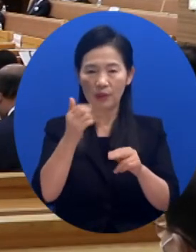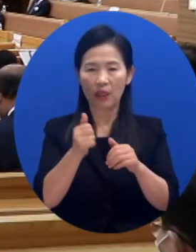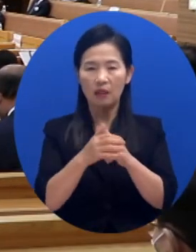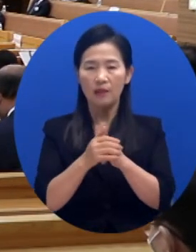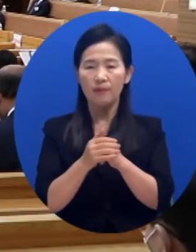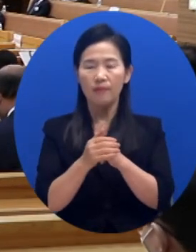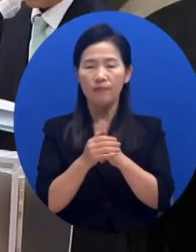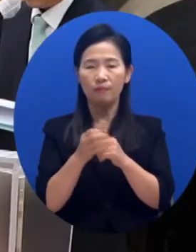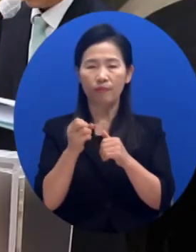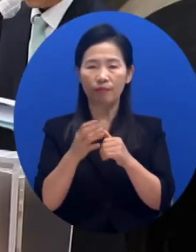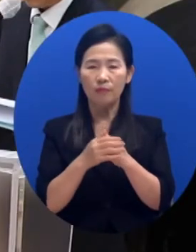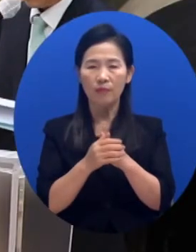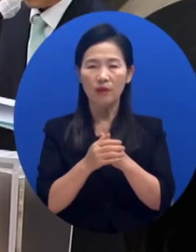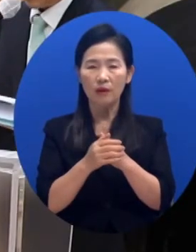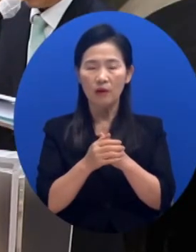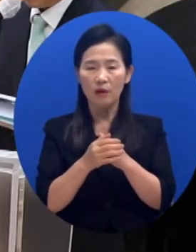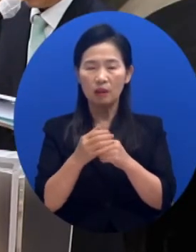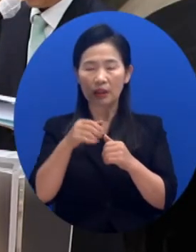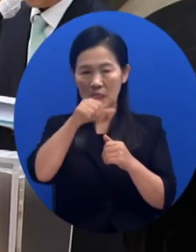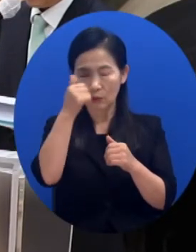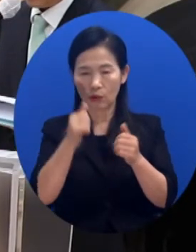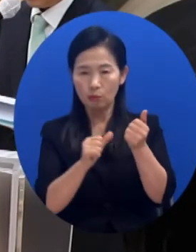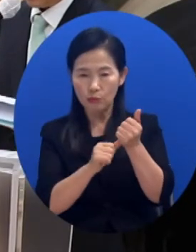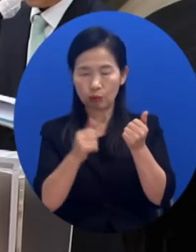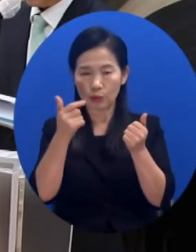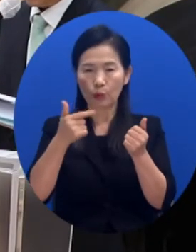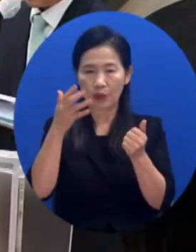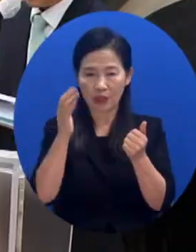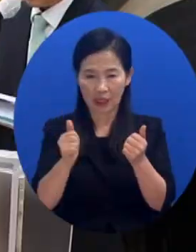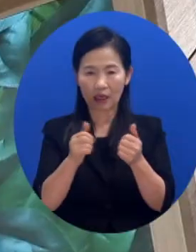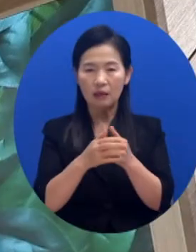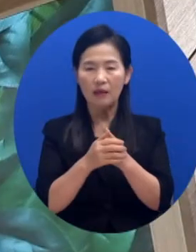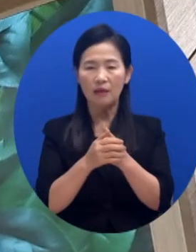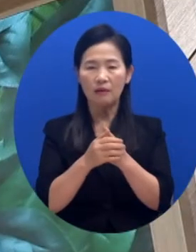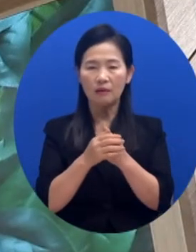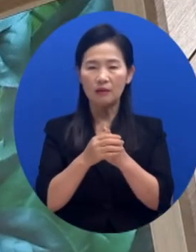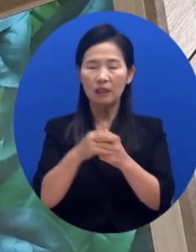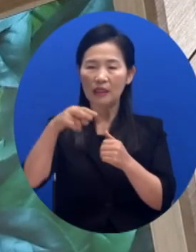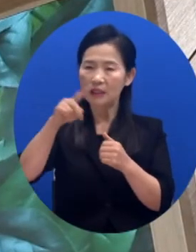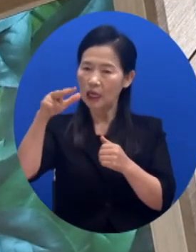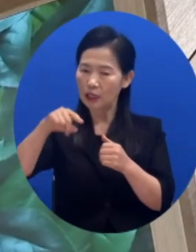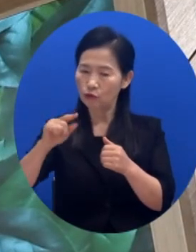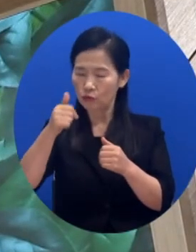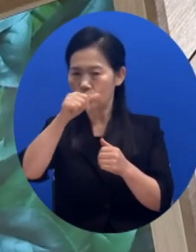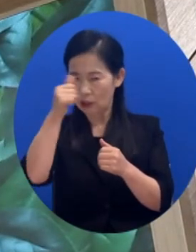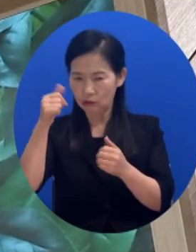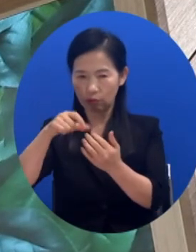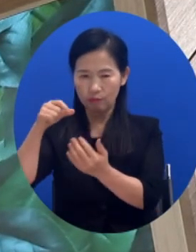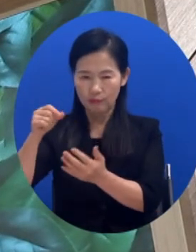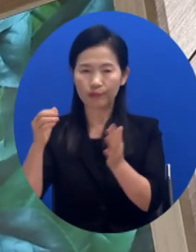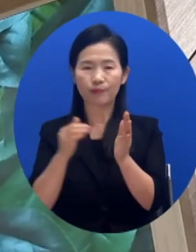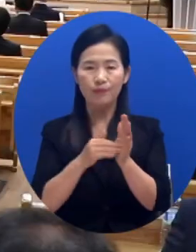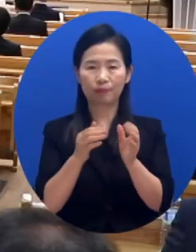영천교회 윤대성 목사를, 장로 부노회장의 강변교회 사준장로를 선출했습니다.